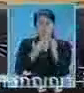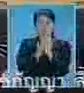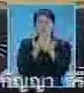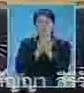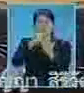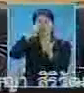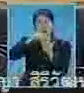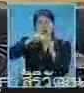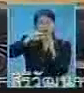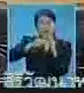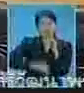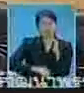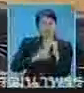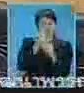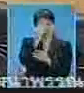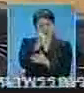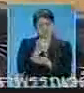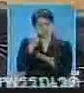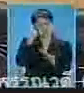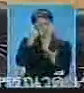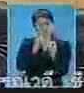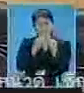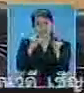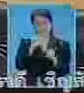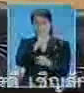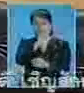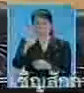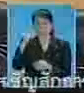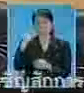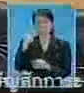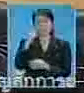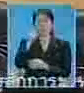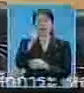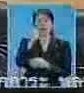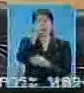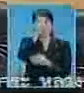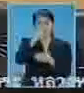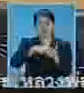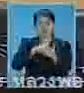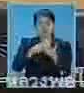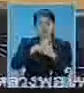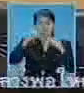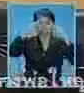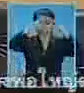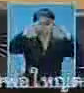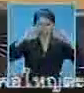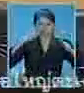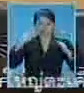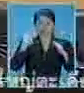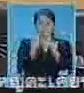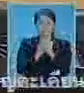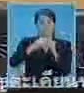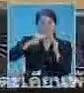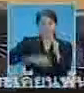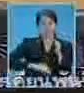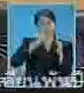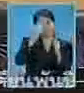ครับหรือว่าท่านมองต่างสาเหตุที่เวียดนามเขาต้องปรับลดค่าเงินเนี่ยเพราะเสถียรภาพทางเศรษฐกิจเขา